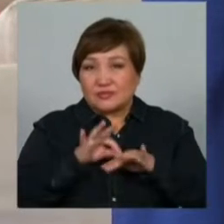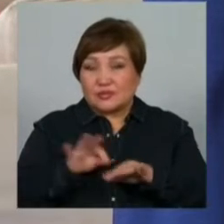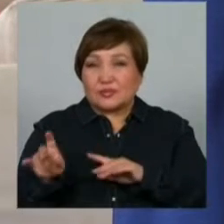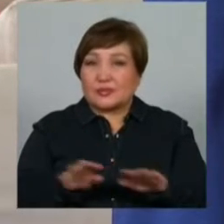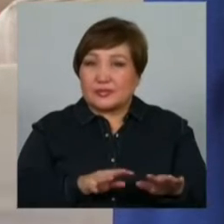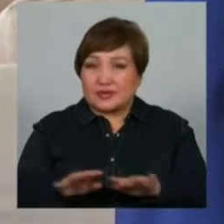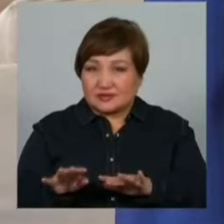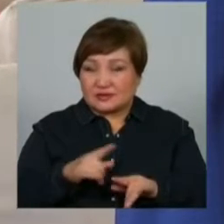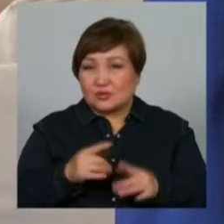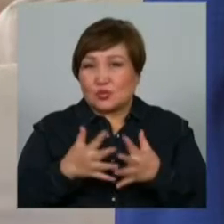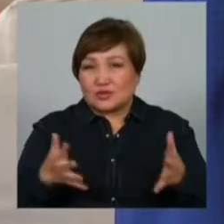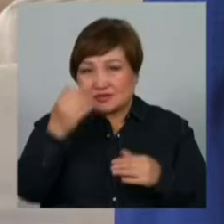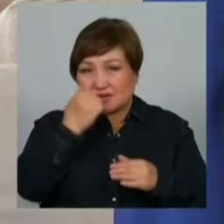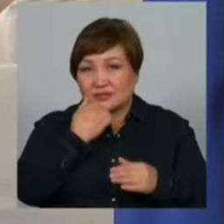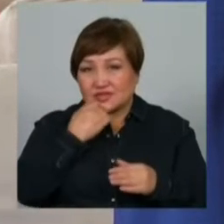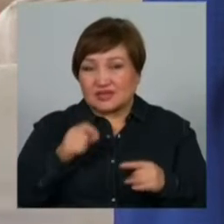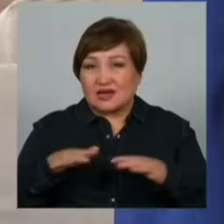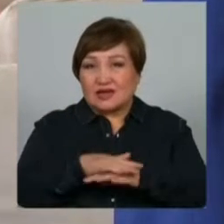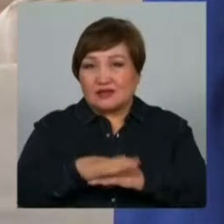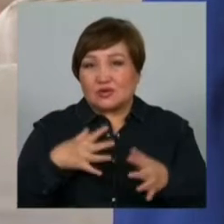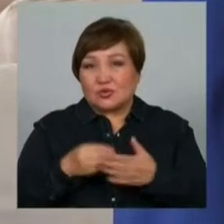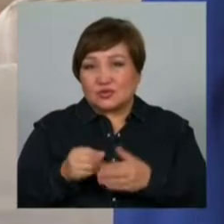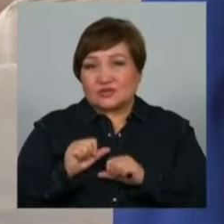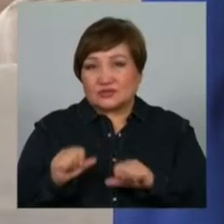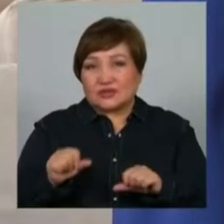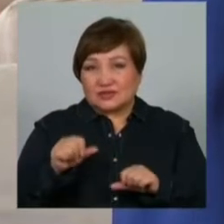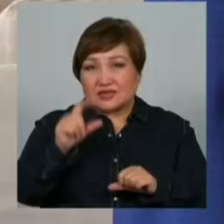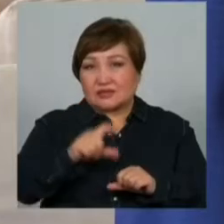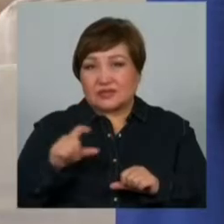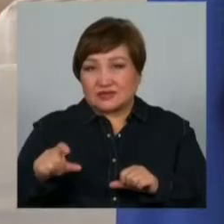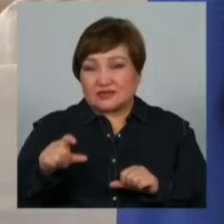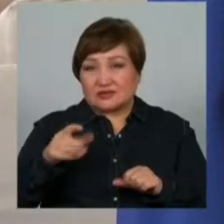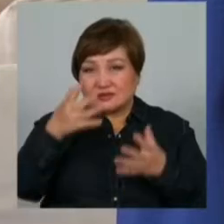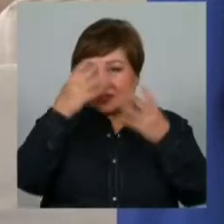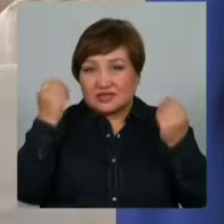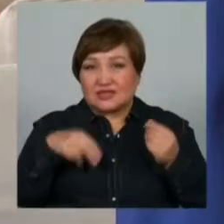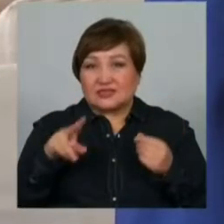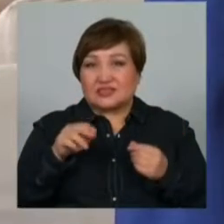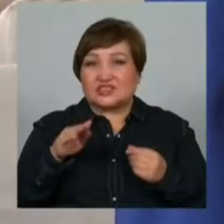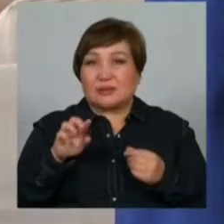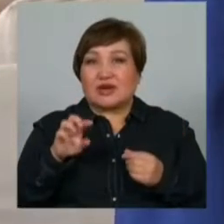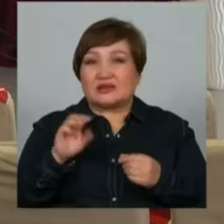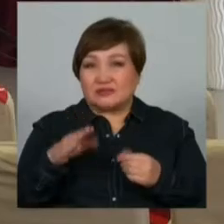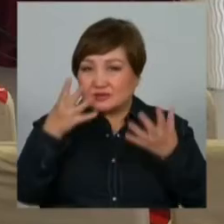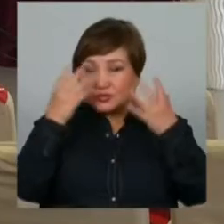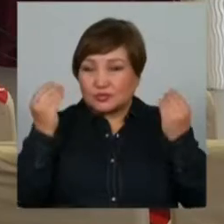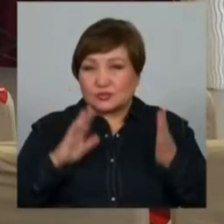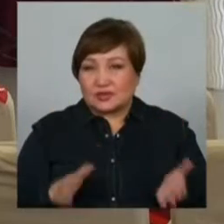рахмет міне. Халық Жамбыл атасын ұмытпайды, халықты Жамбыл атам өмір бақы жырлап, халықтың осы мұң мұқтажын жырлаған адам ғой.